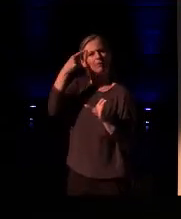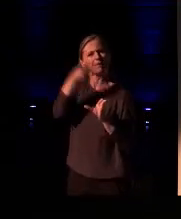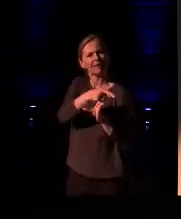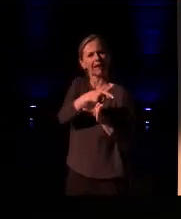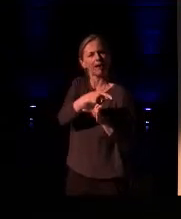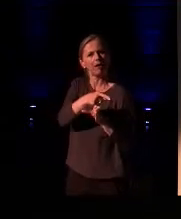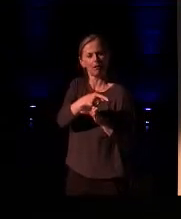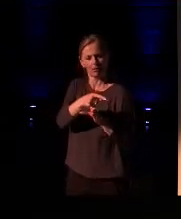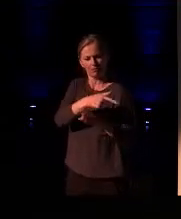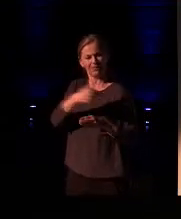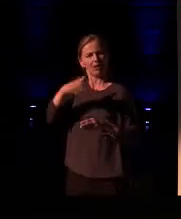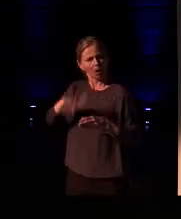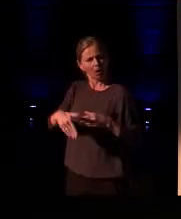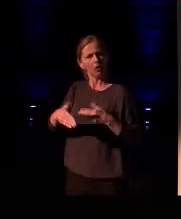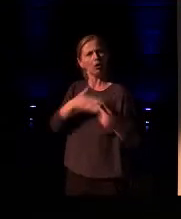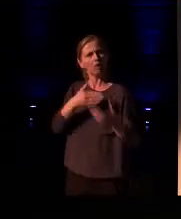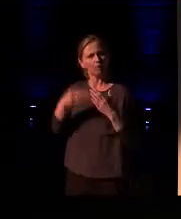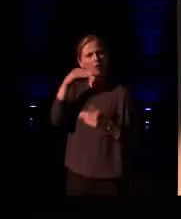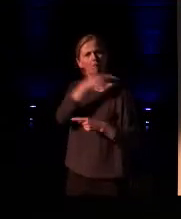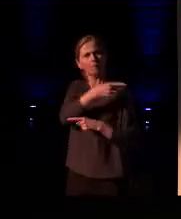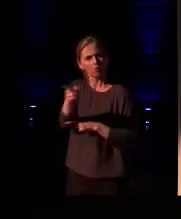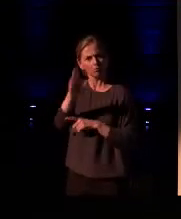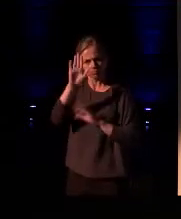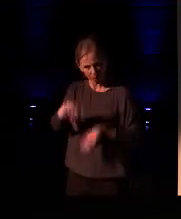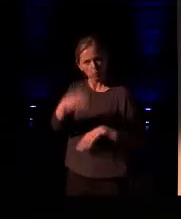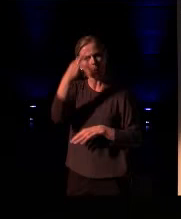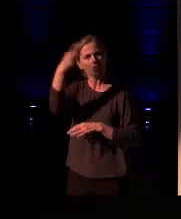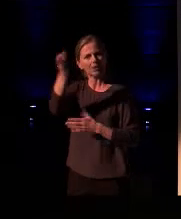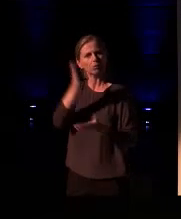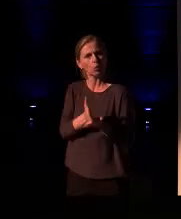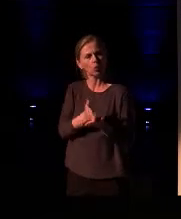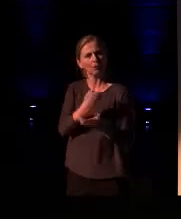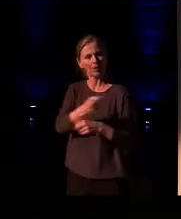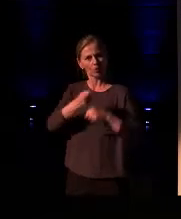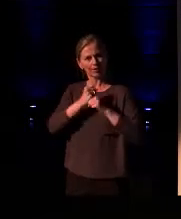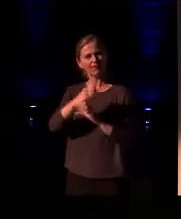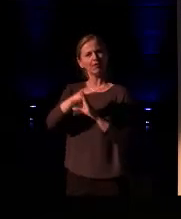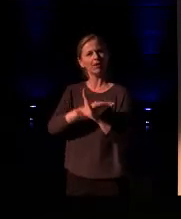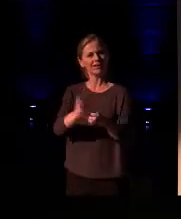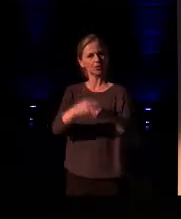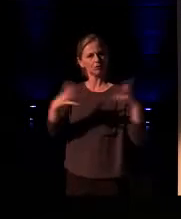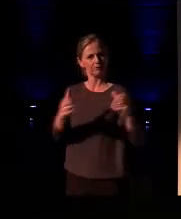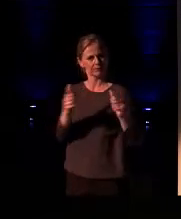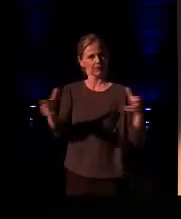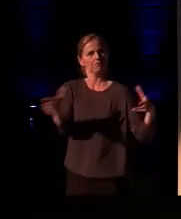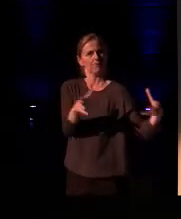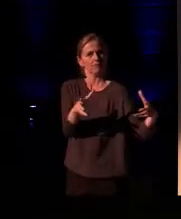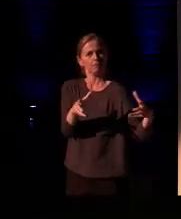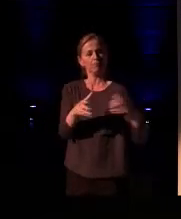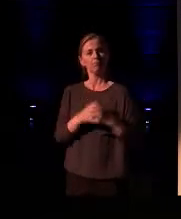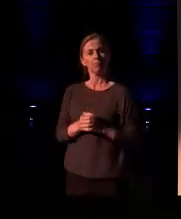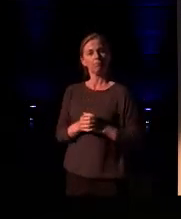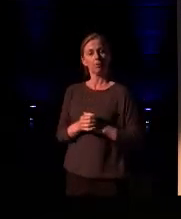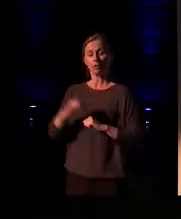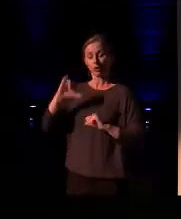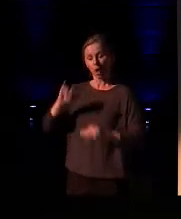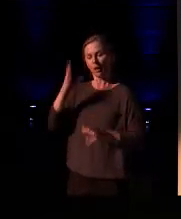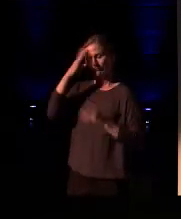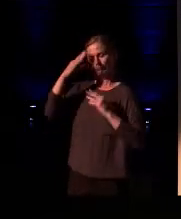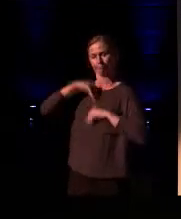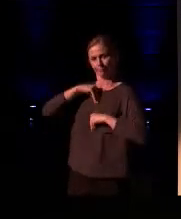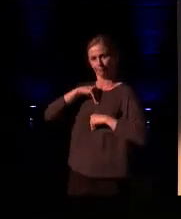faktum at vi har fagfolk som kompetente nok til å drive kvalitetsutvikling. Og så tar vi inn over oss